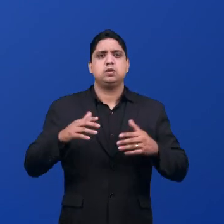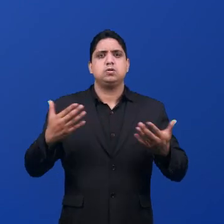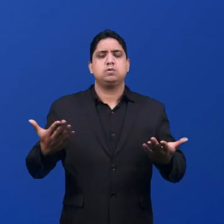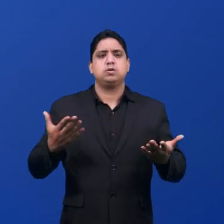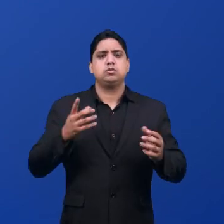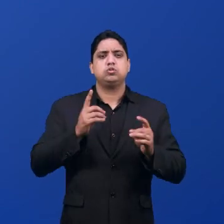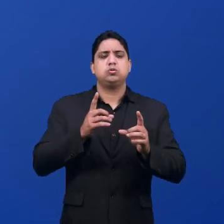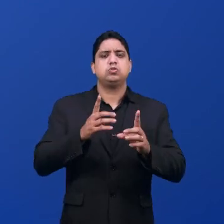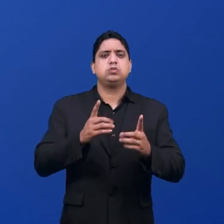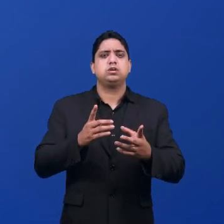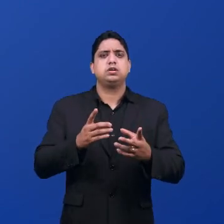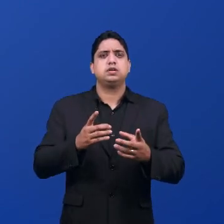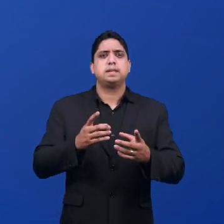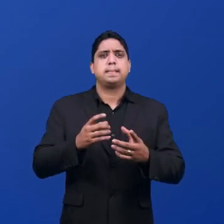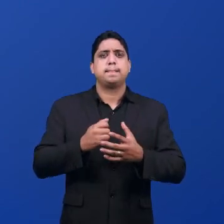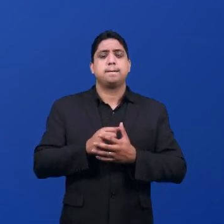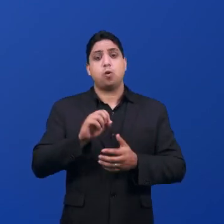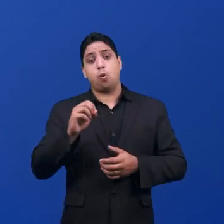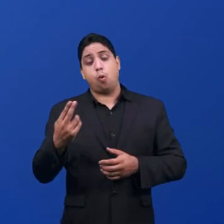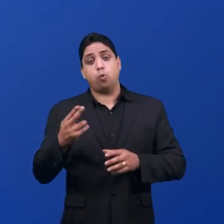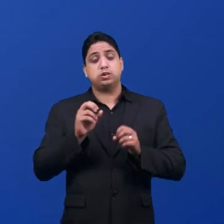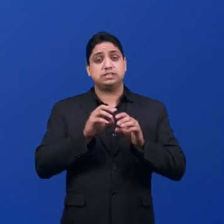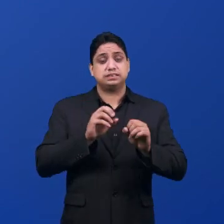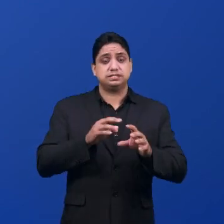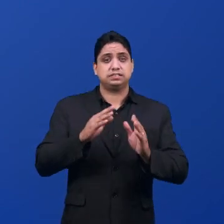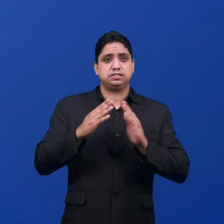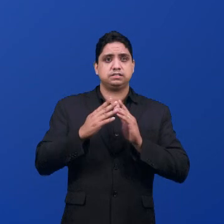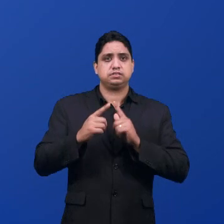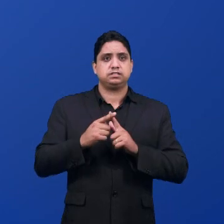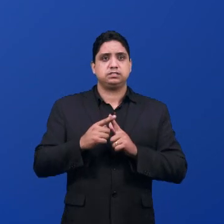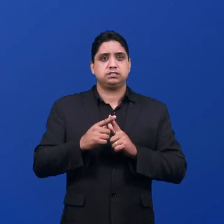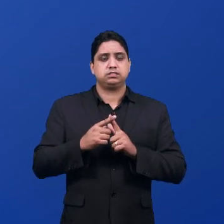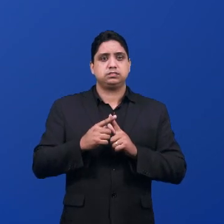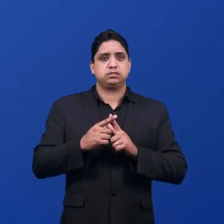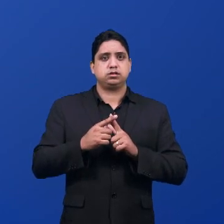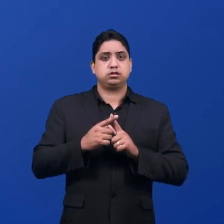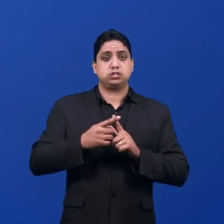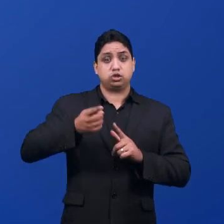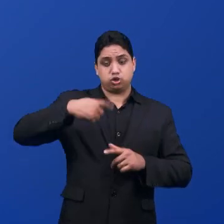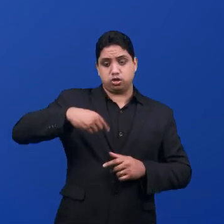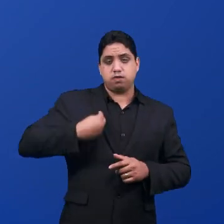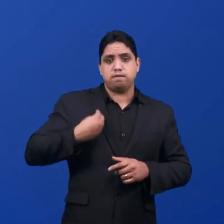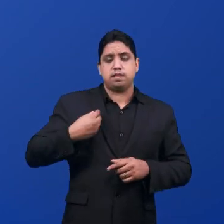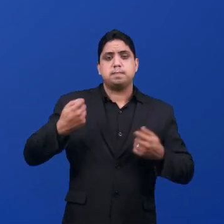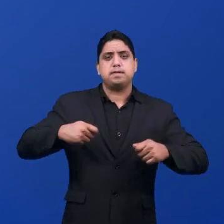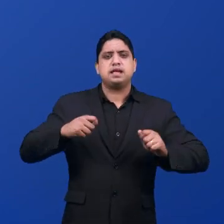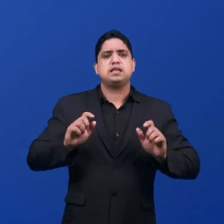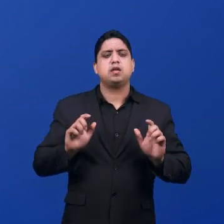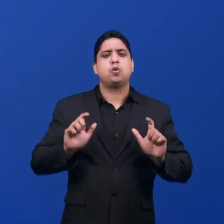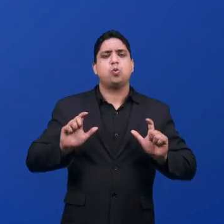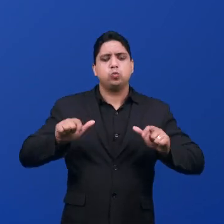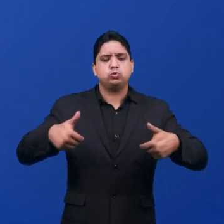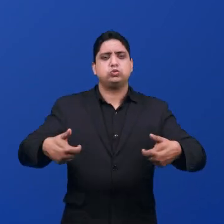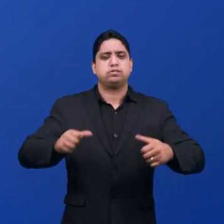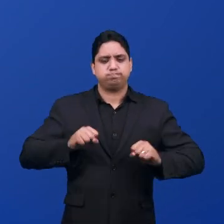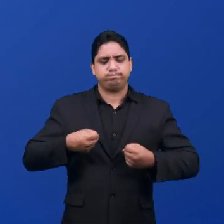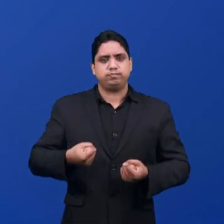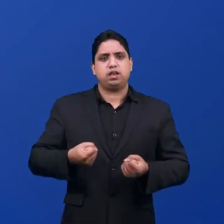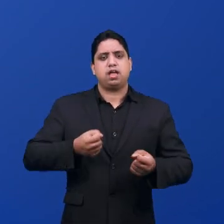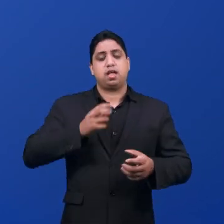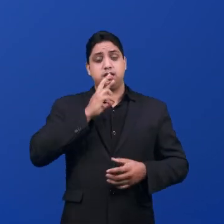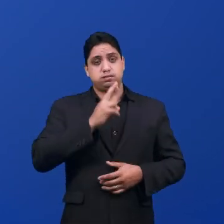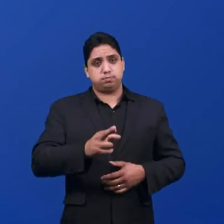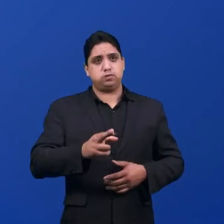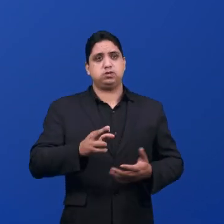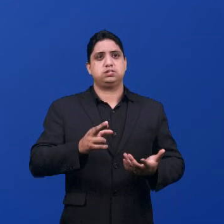l'Église, dans quelle doctrine il y a l'enseignement à l'Église de nos jours?